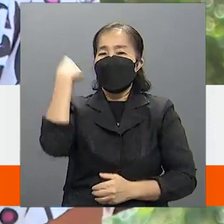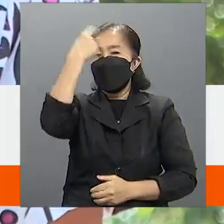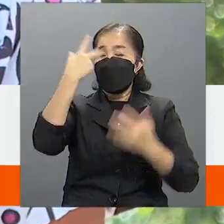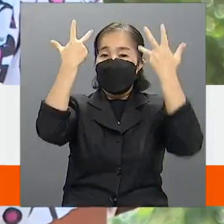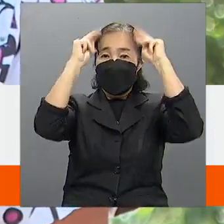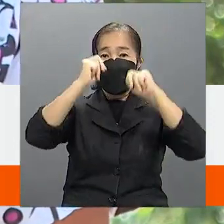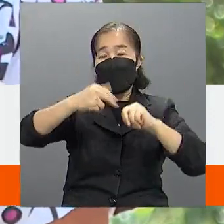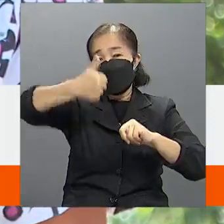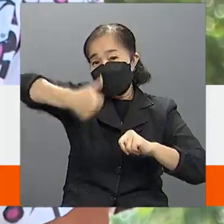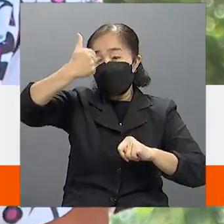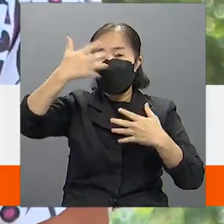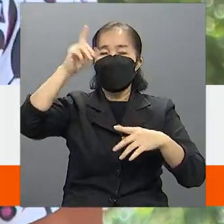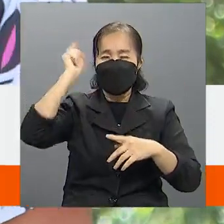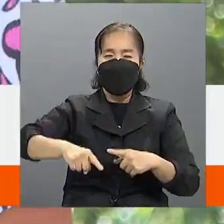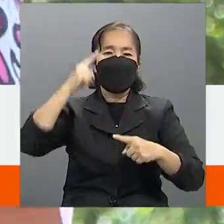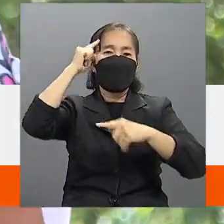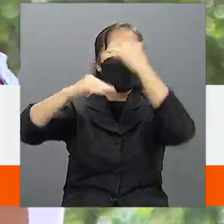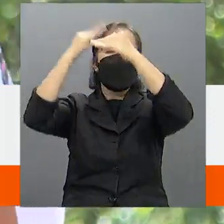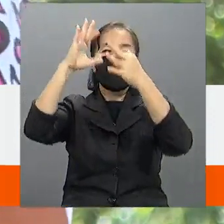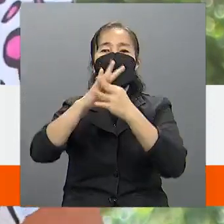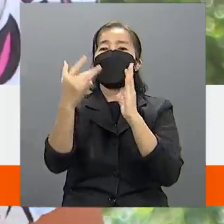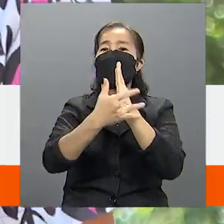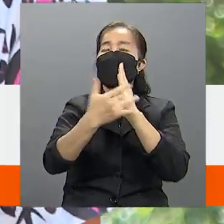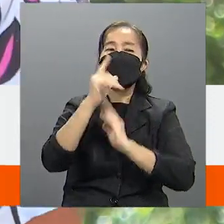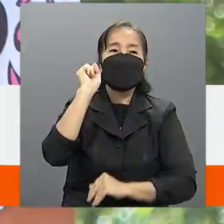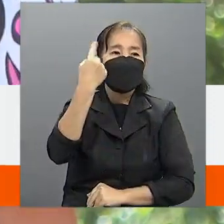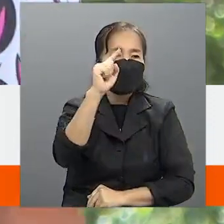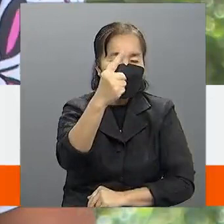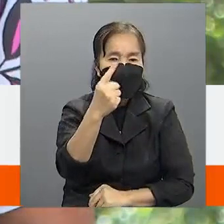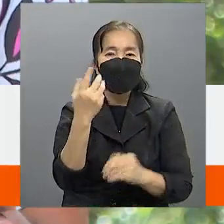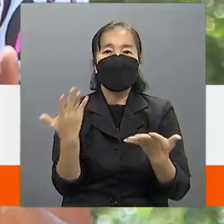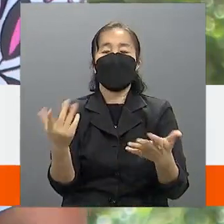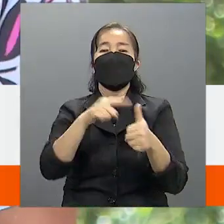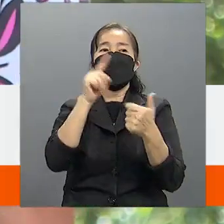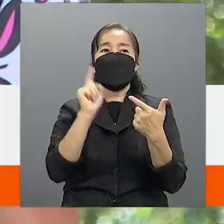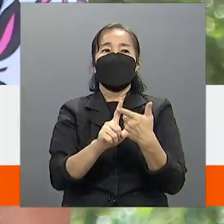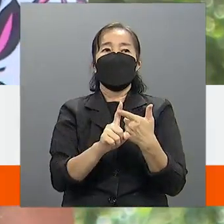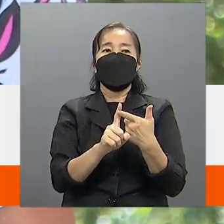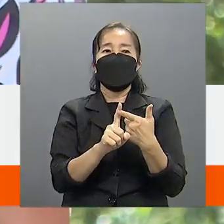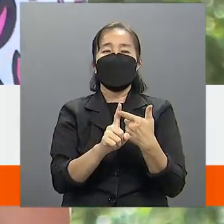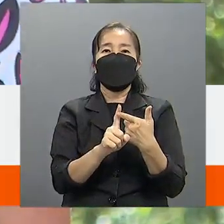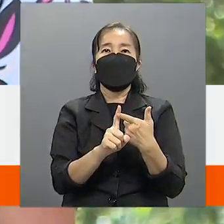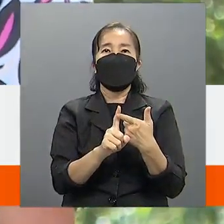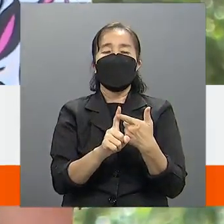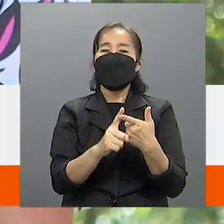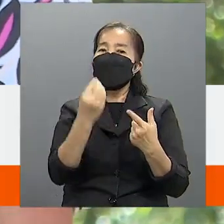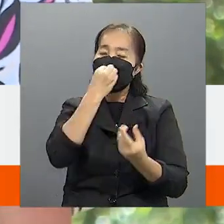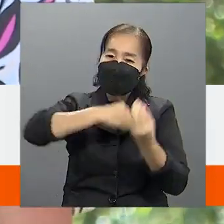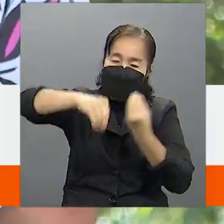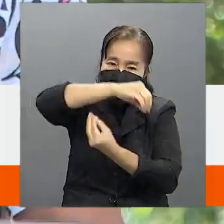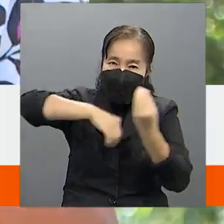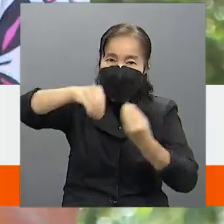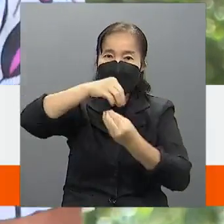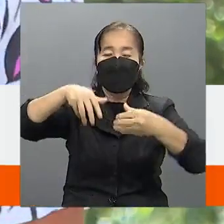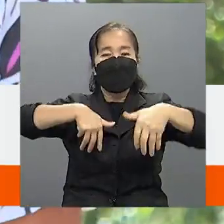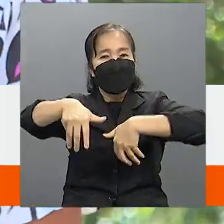ยีมาใหม่แล้วก็การอยู่การกินของชาวบ้านปากท้องของชาวบ้าน